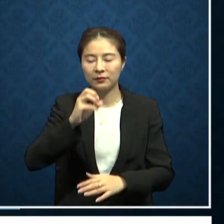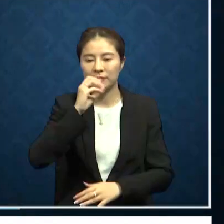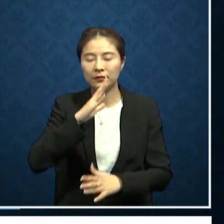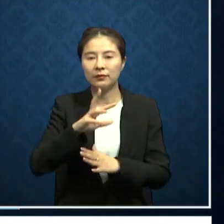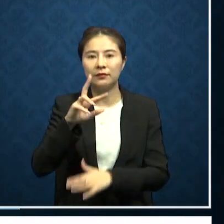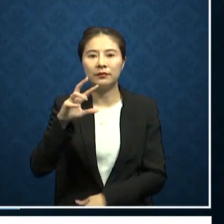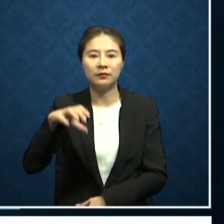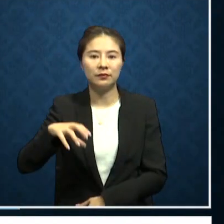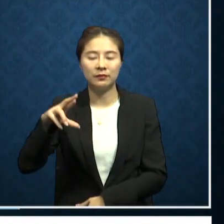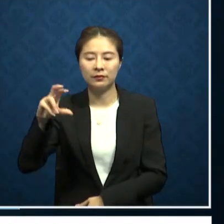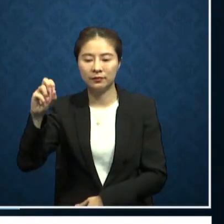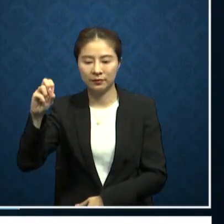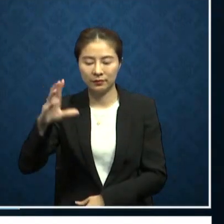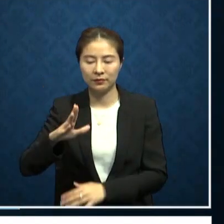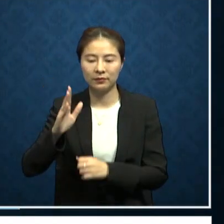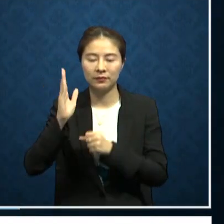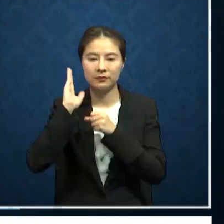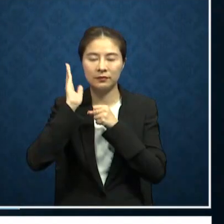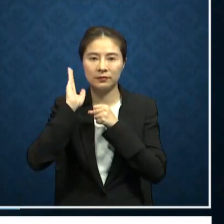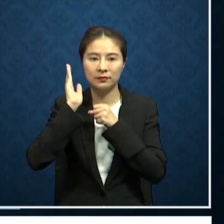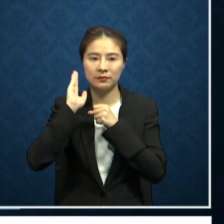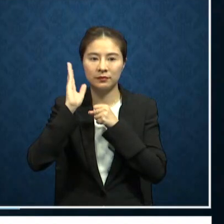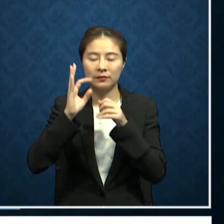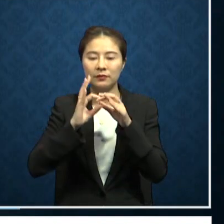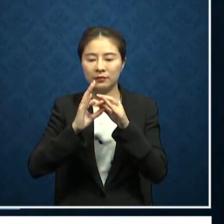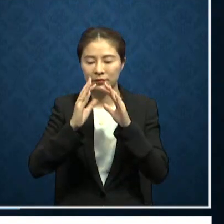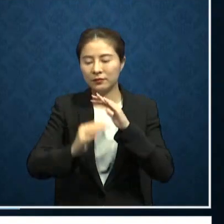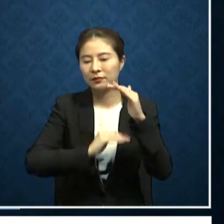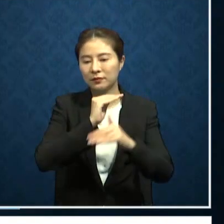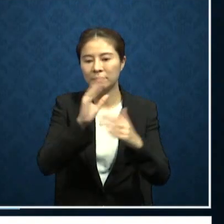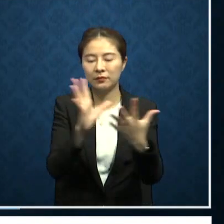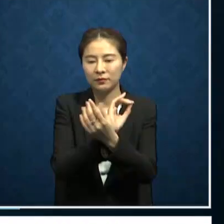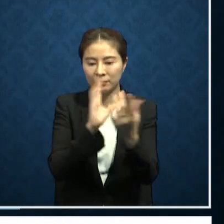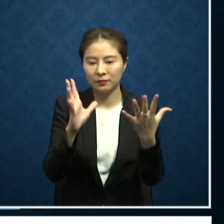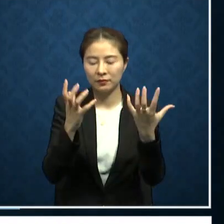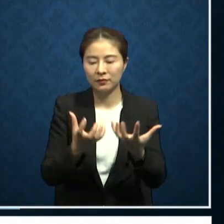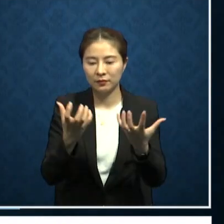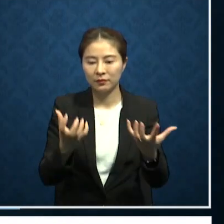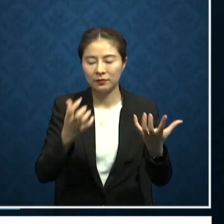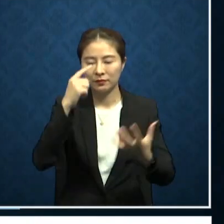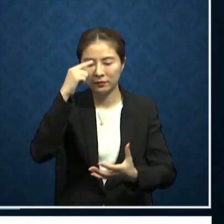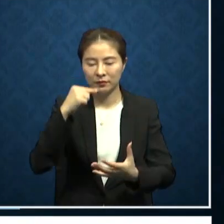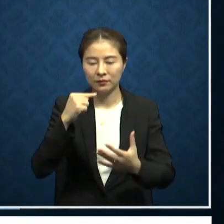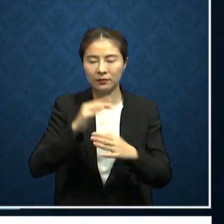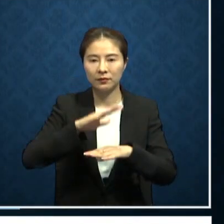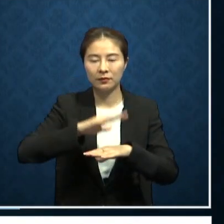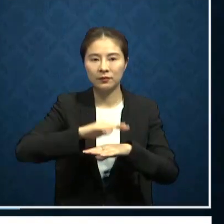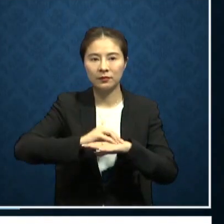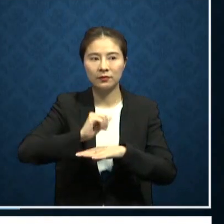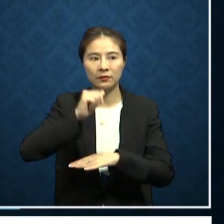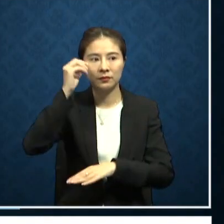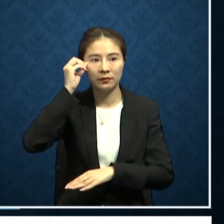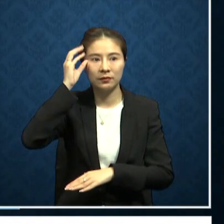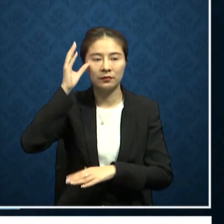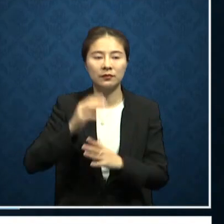ต่อรัฐสภาในการสนับสนุนนะคะพลังสร้างสรรค์หรือว่าซอพของประเทศเพื่อยกระดับพัฒนาความสามารถความรู้นะคะความคิดสร้าง